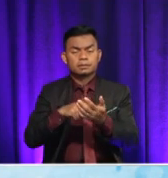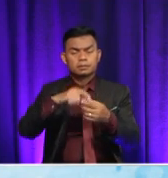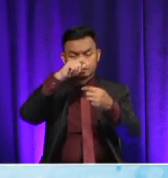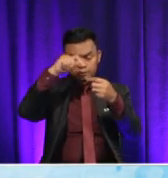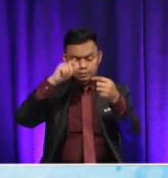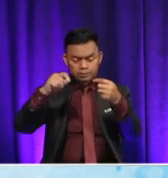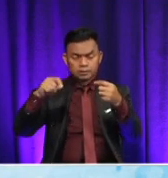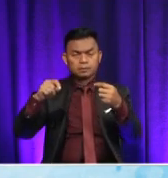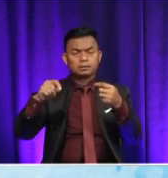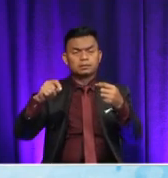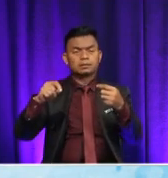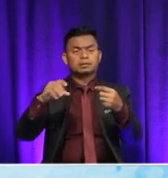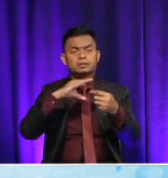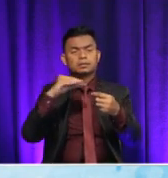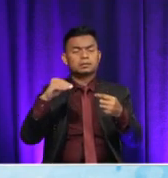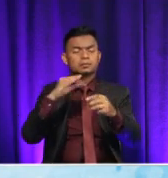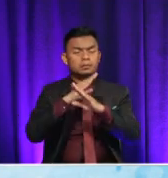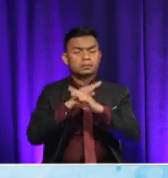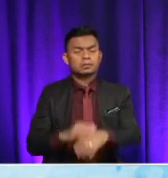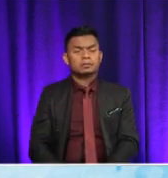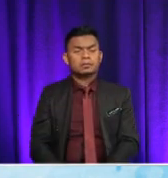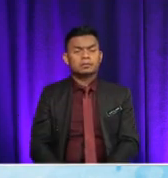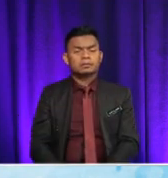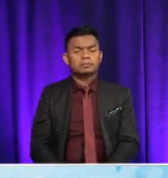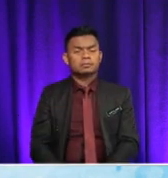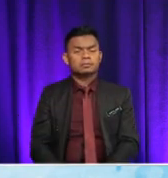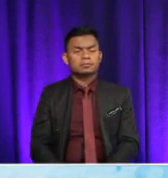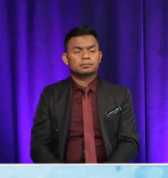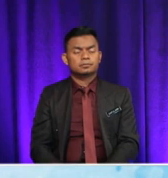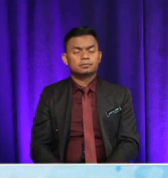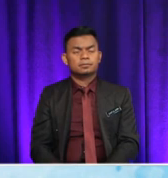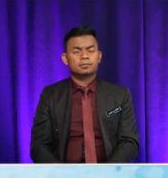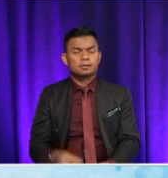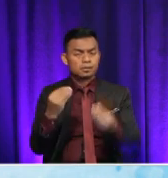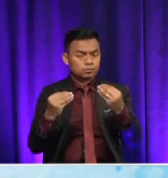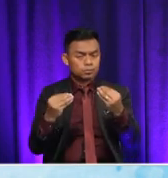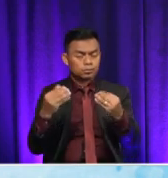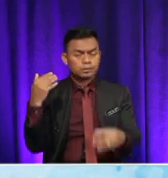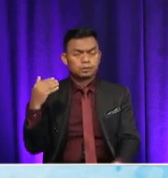semua betul oke kadang-kadang semua boleh salah juga tak boleh juga